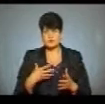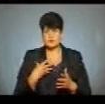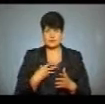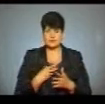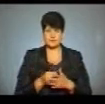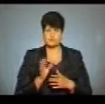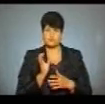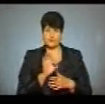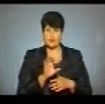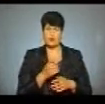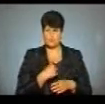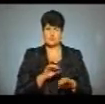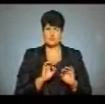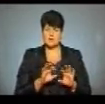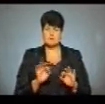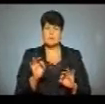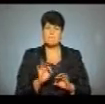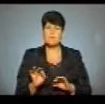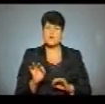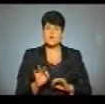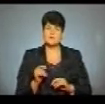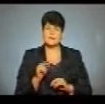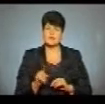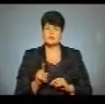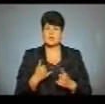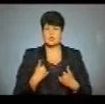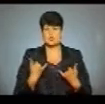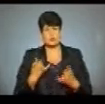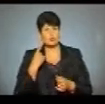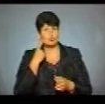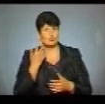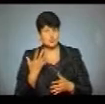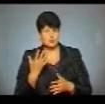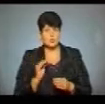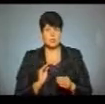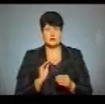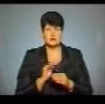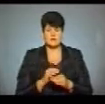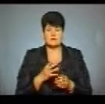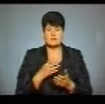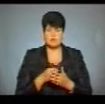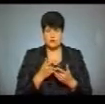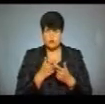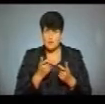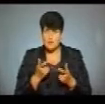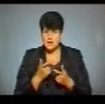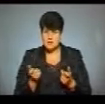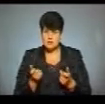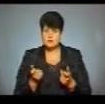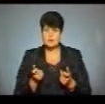би хотіла розказувати про те, що я сьогодні почула, і додавати свою якусь інформацію,